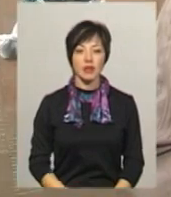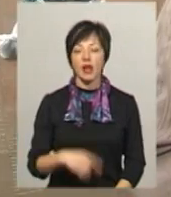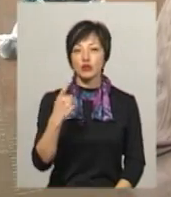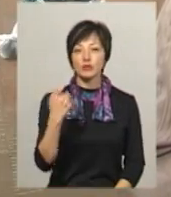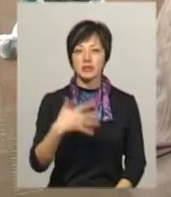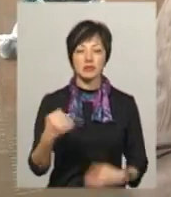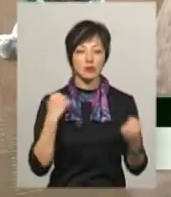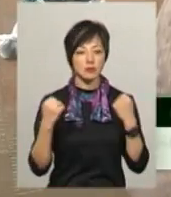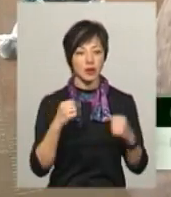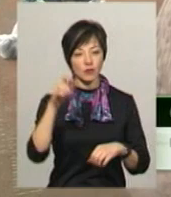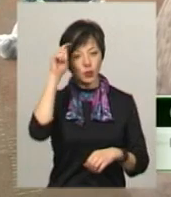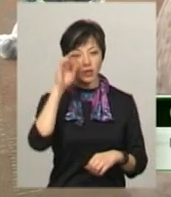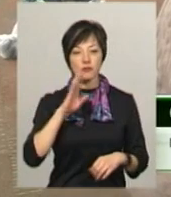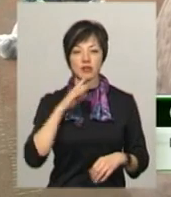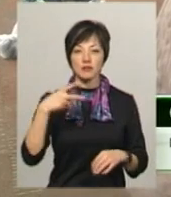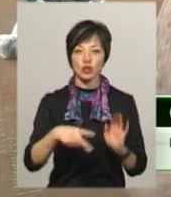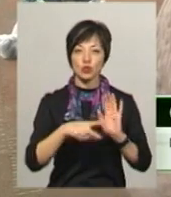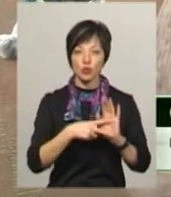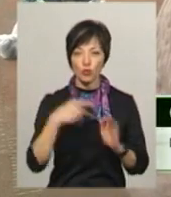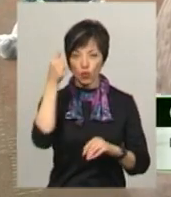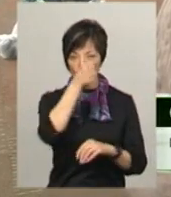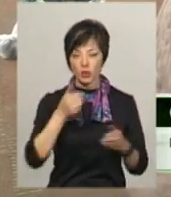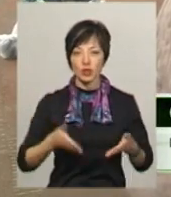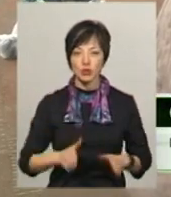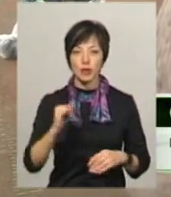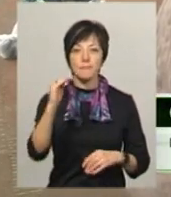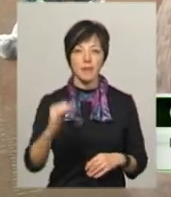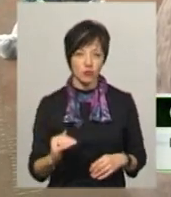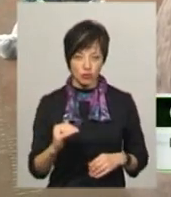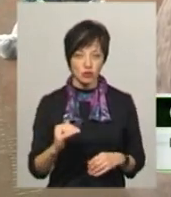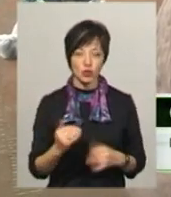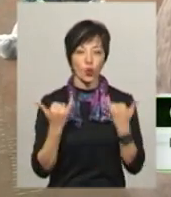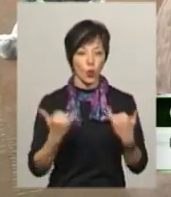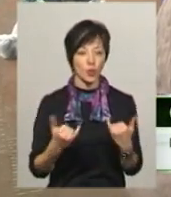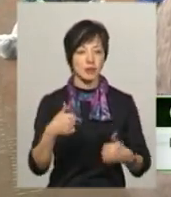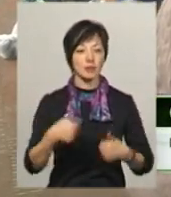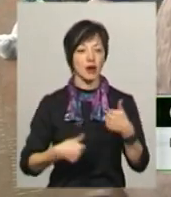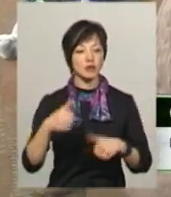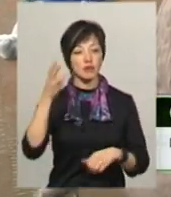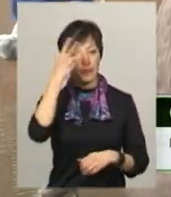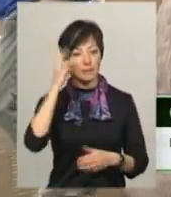«150 спортсменів – це юнаки і дівчата 2007 року народження і молодші. Сьогодні